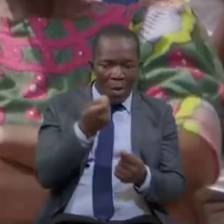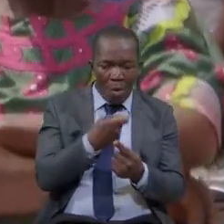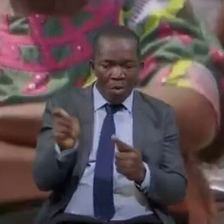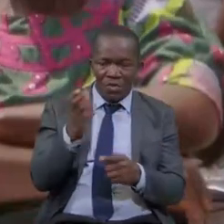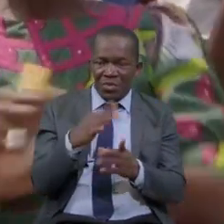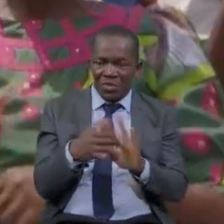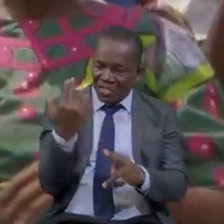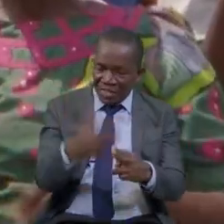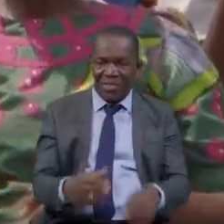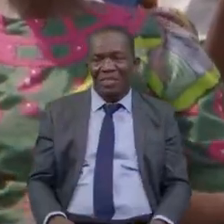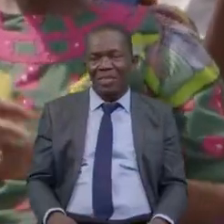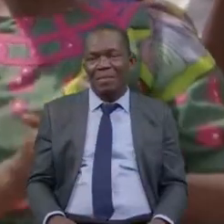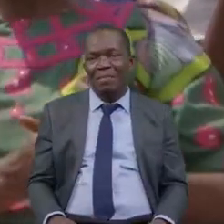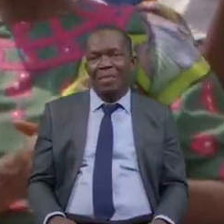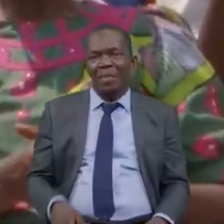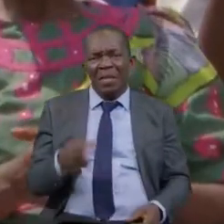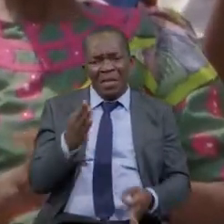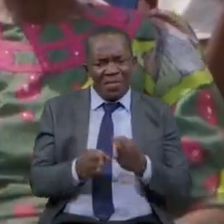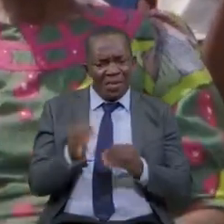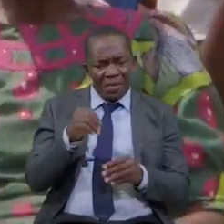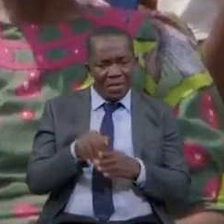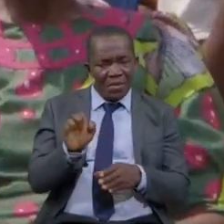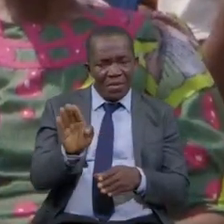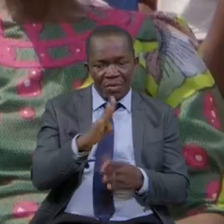Si dans ta vie, tu prends ce verset,